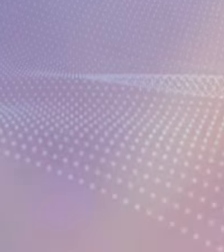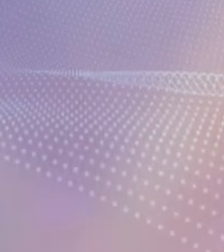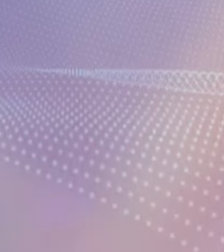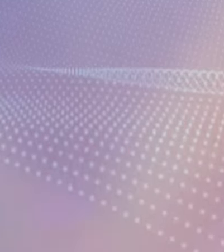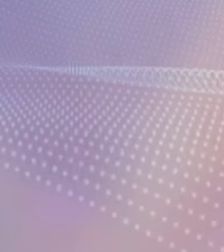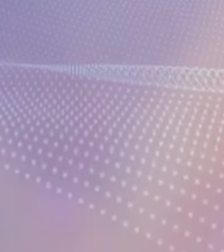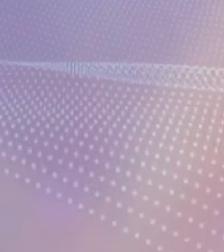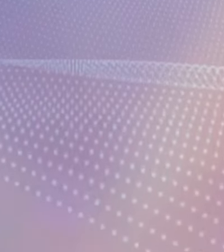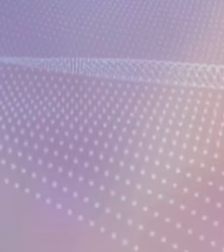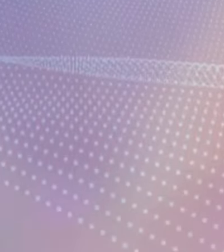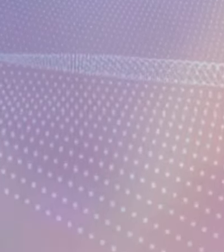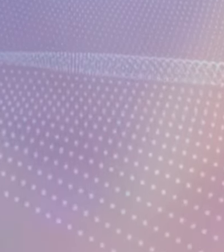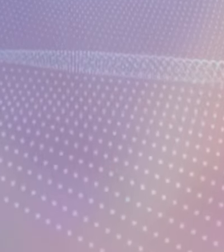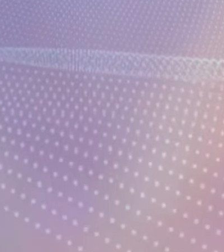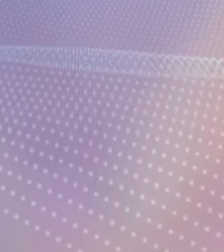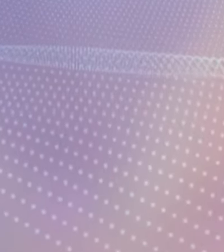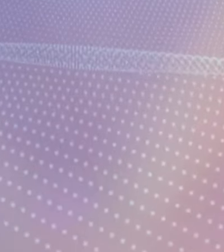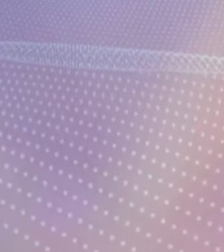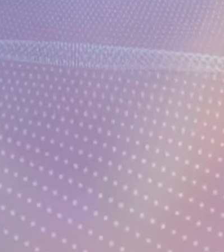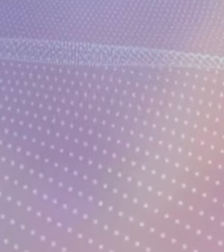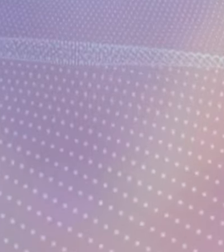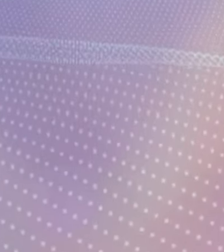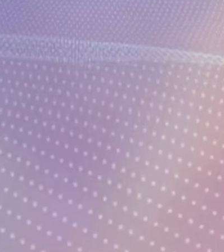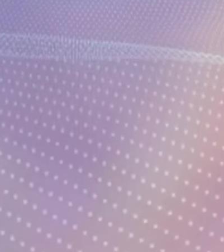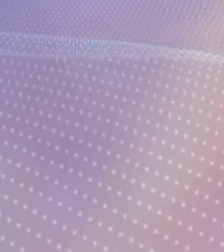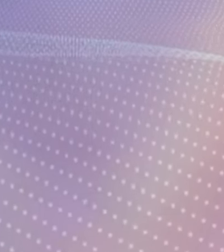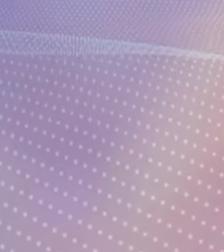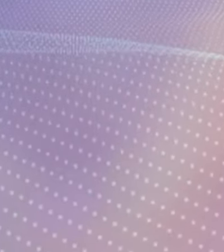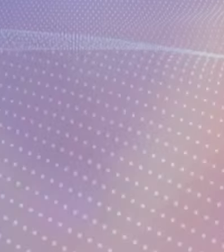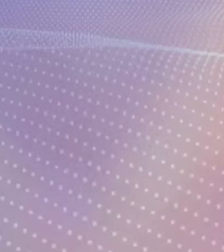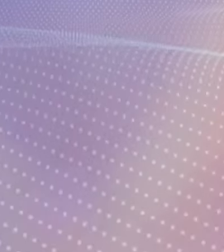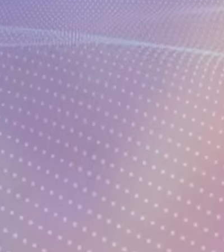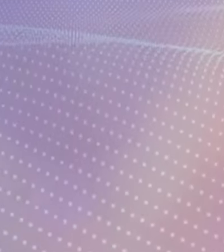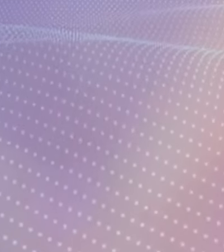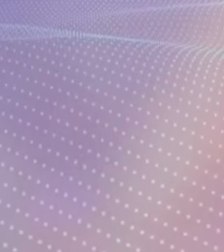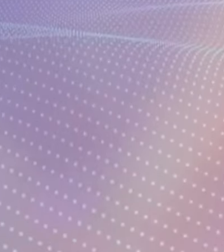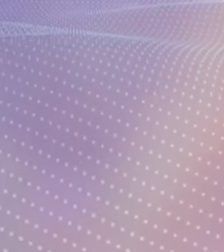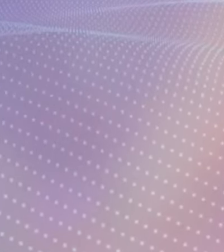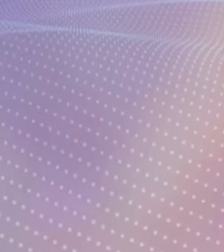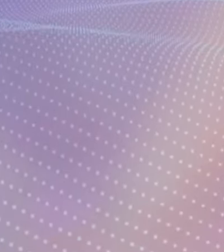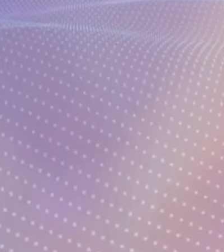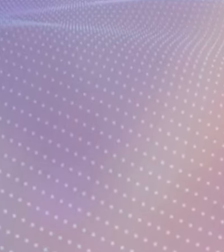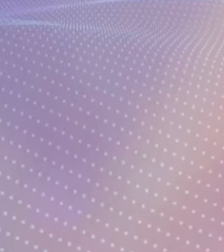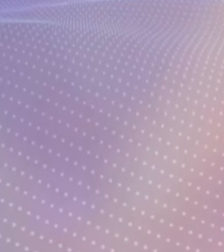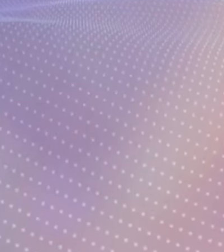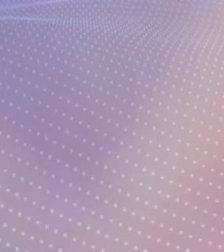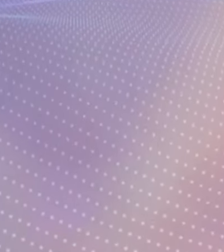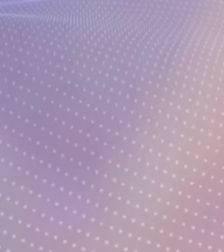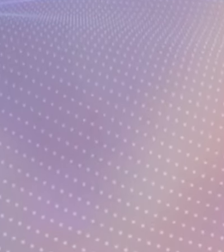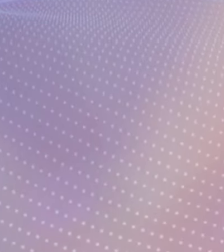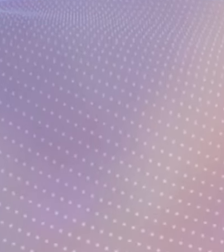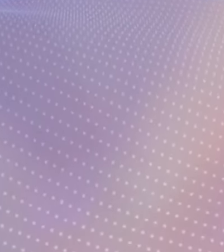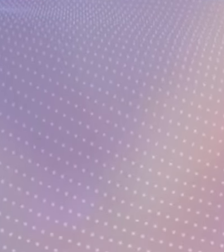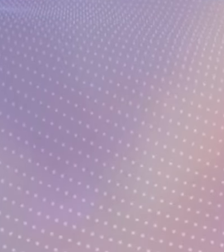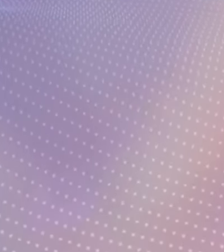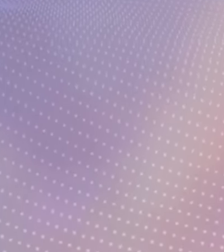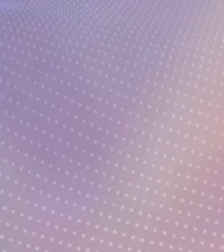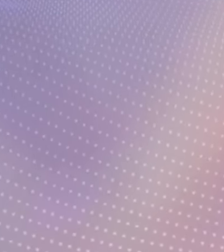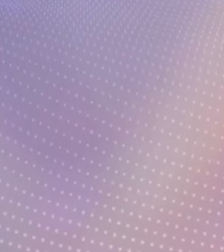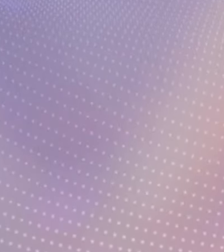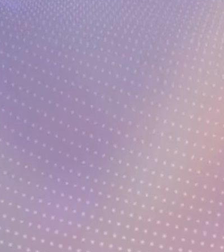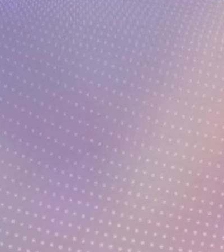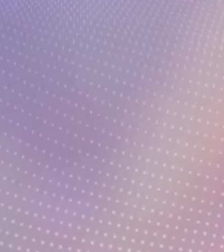Baik, sekian Stadium RTM dan berita perdana dari Sungai Kesegara. Palestin pasti merdeka. Saya Syarin Sarafuddin, Salam Malaysia